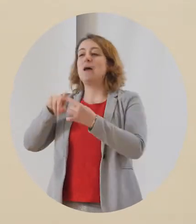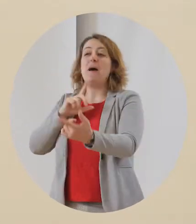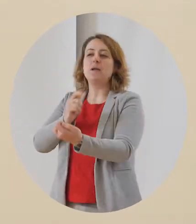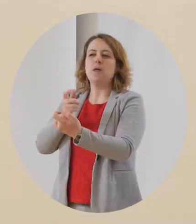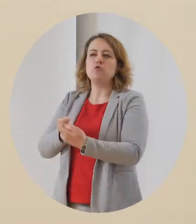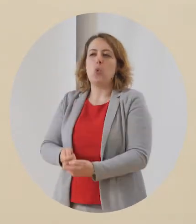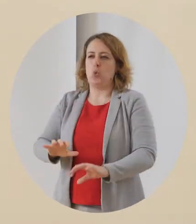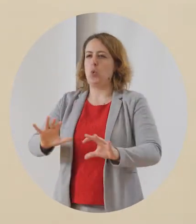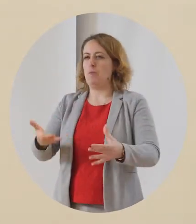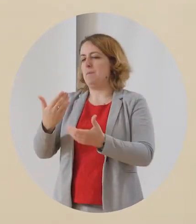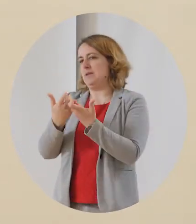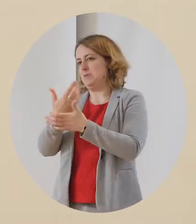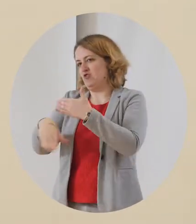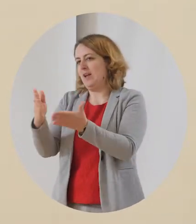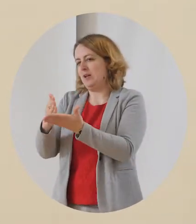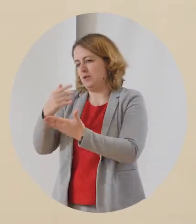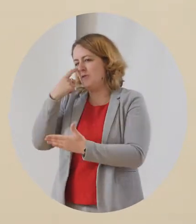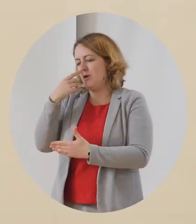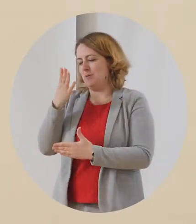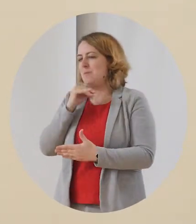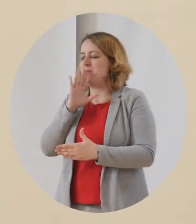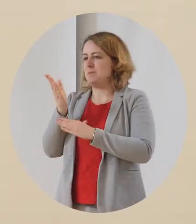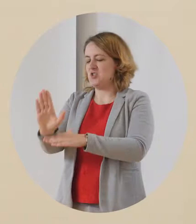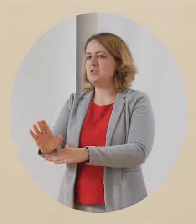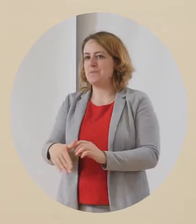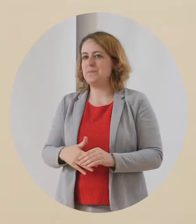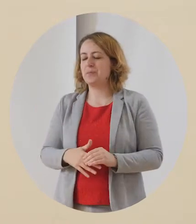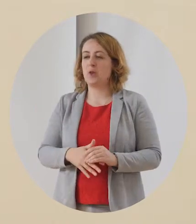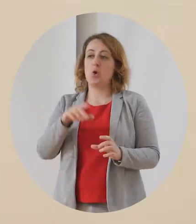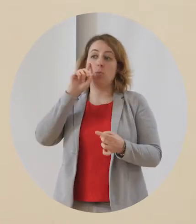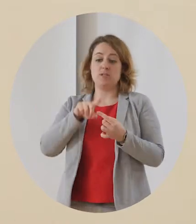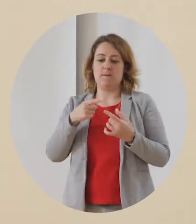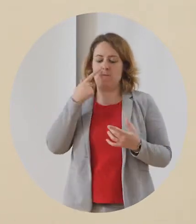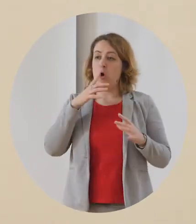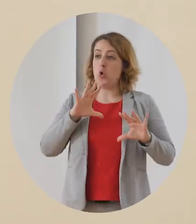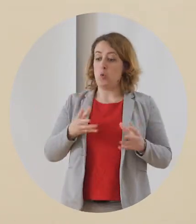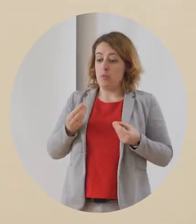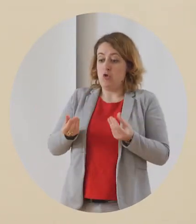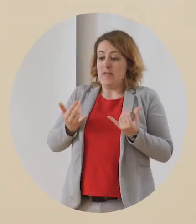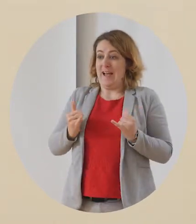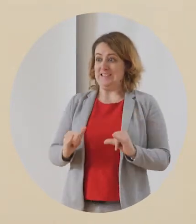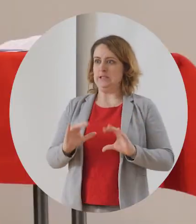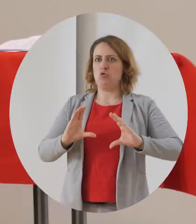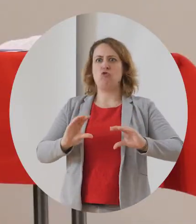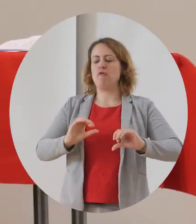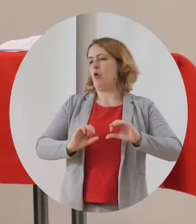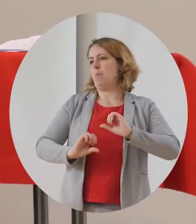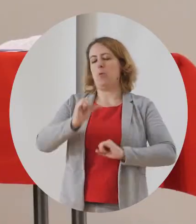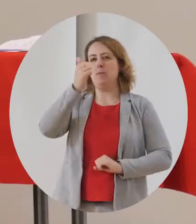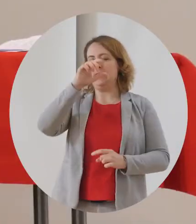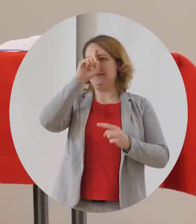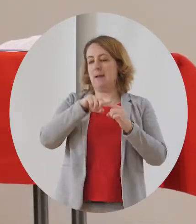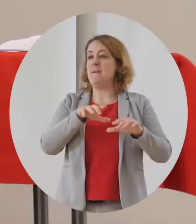les différentes adaptations à mettre en place en classe, par exemple, pour que justement cette posture assise soit la